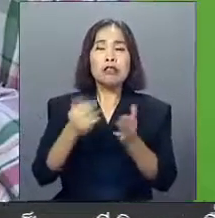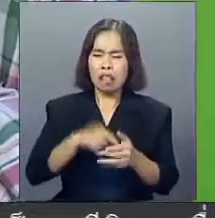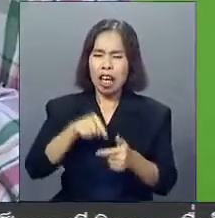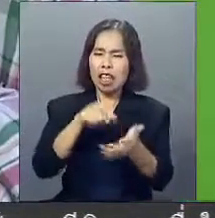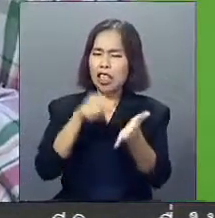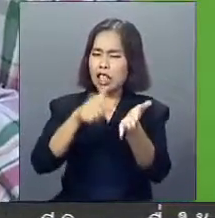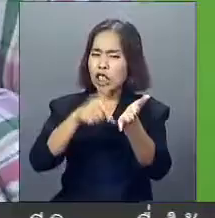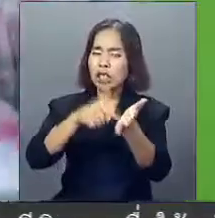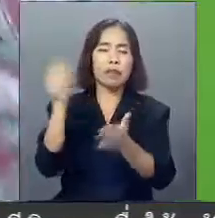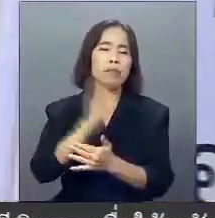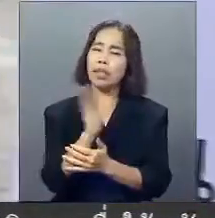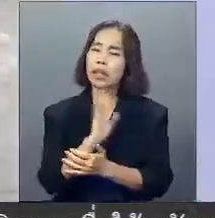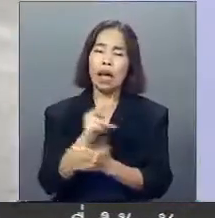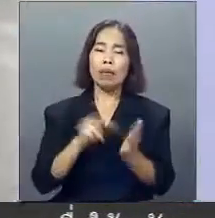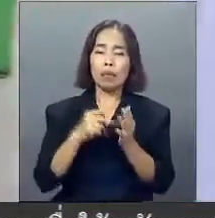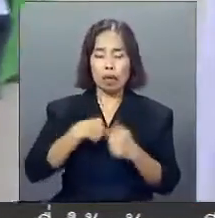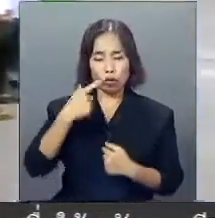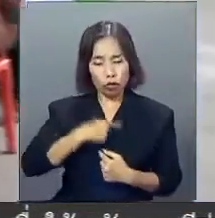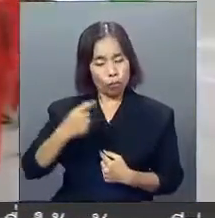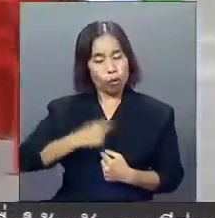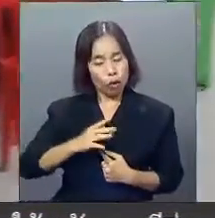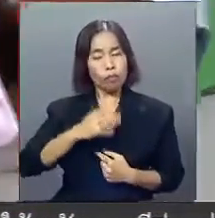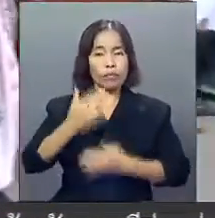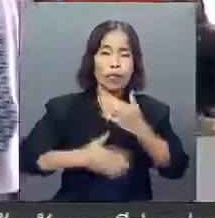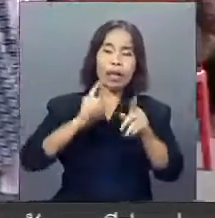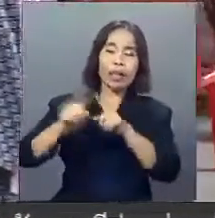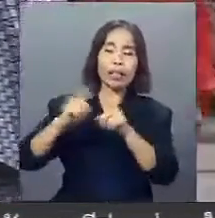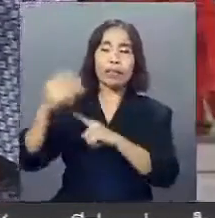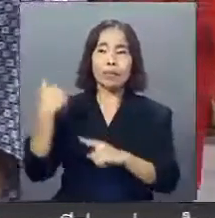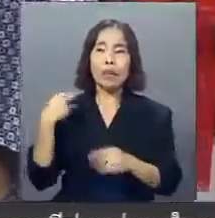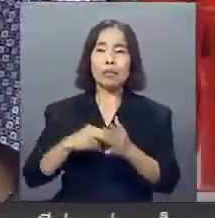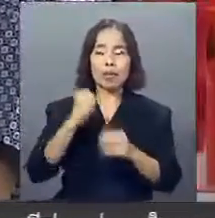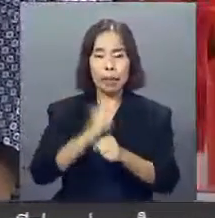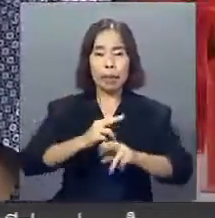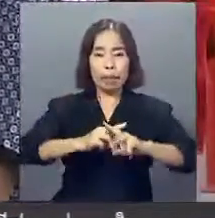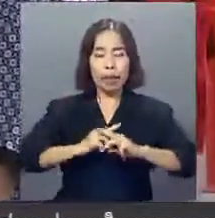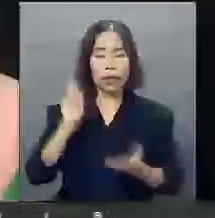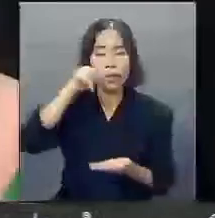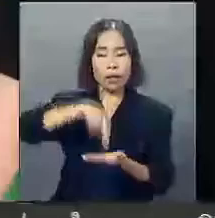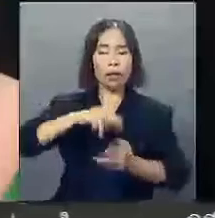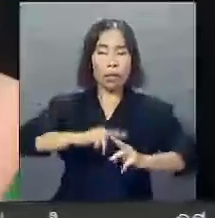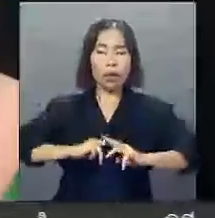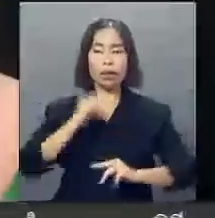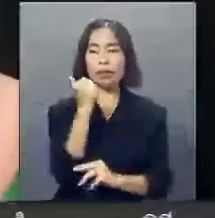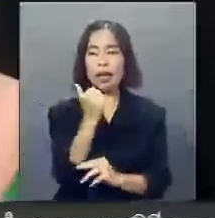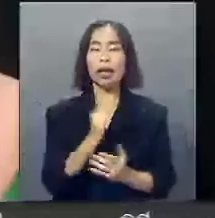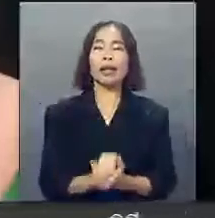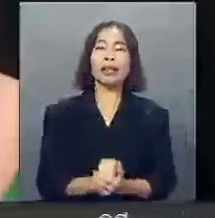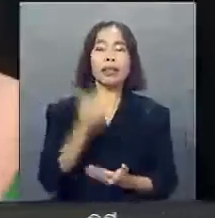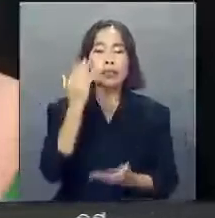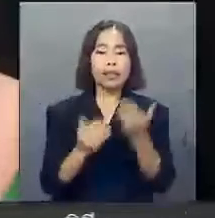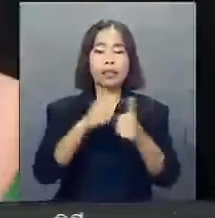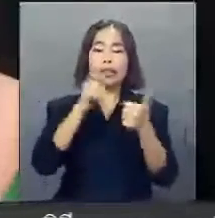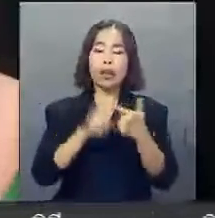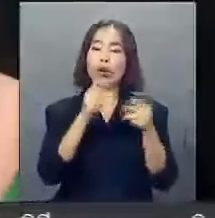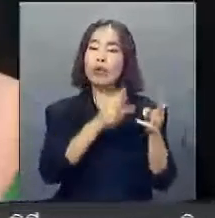สามารถเลี้งตวเองได้ดีในลัษณะพื้นฐานให้เขาสามารถเพ่งพาตัวเอง ยืมบลำแ้งตัวเองได้หรือใช้ก craziest